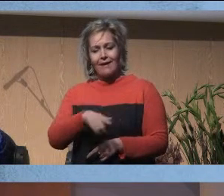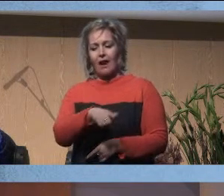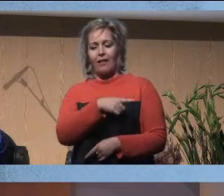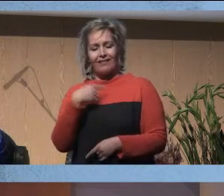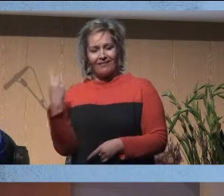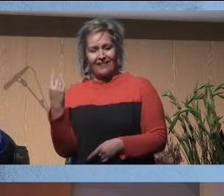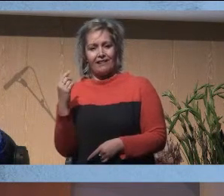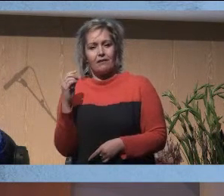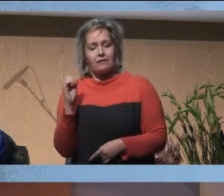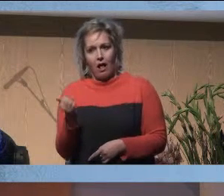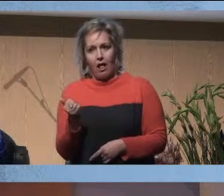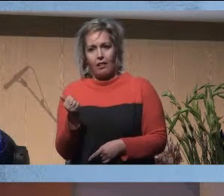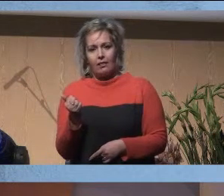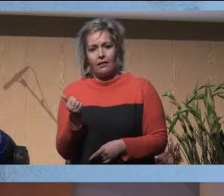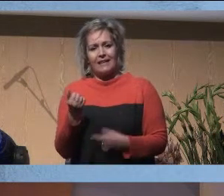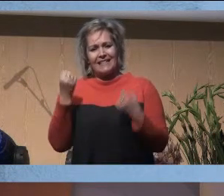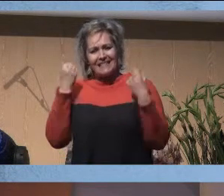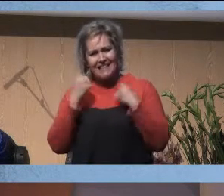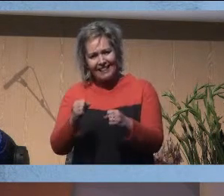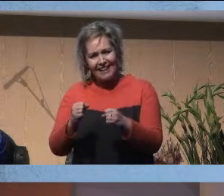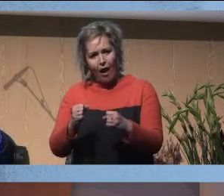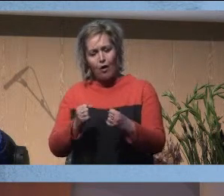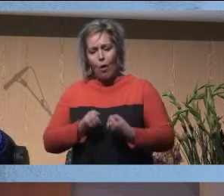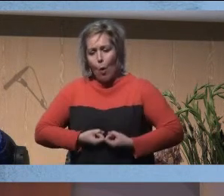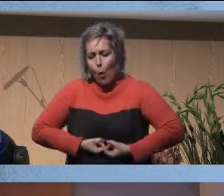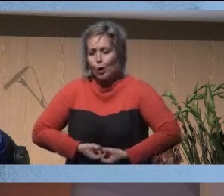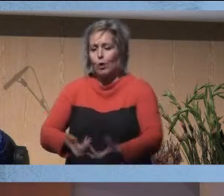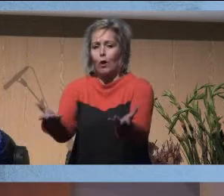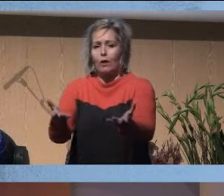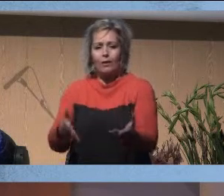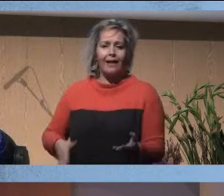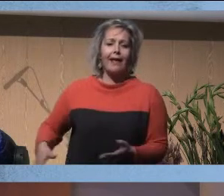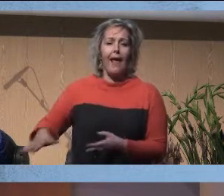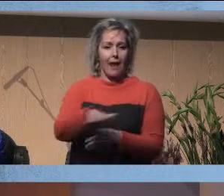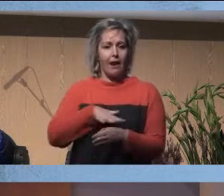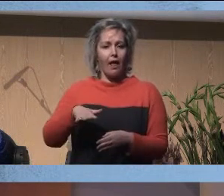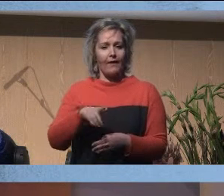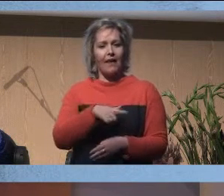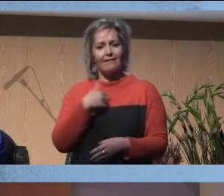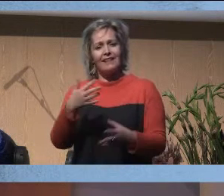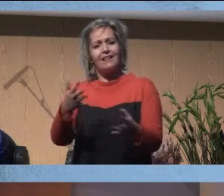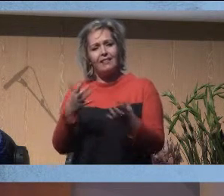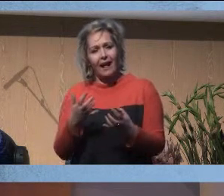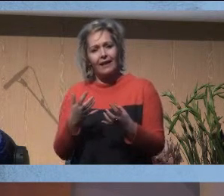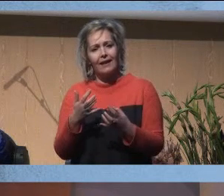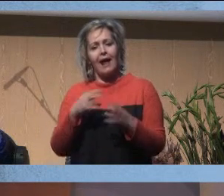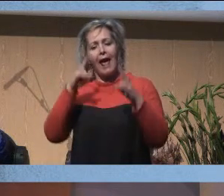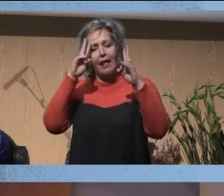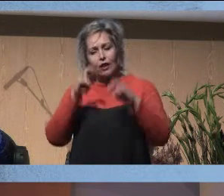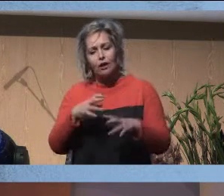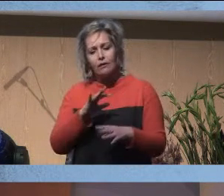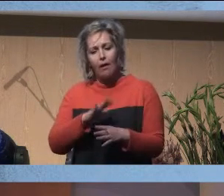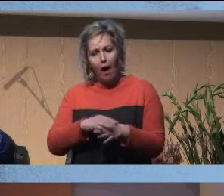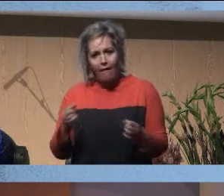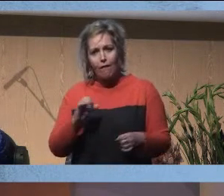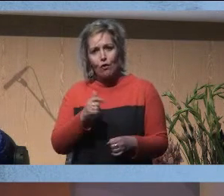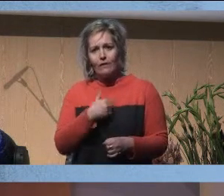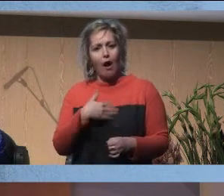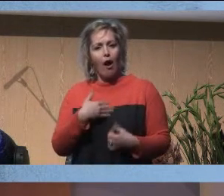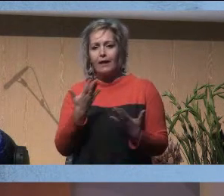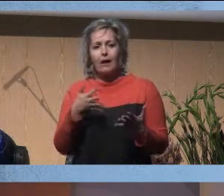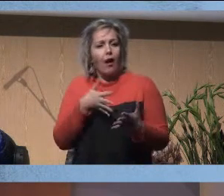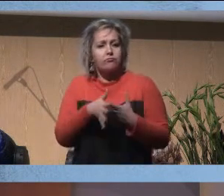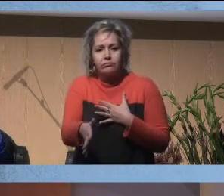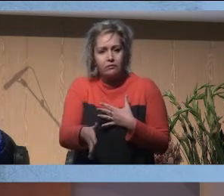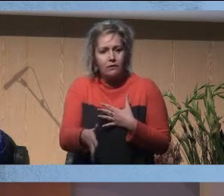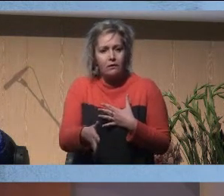skal sette i gang og rulle det ut i hele landet. Vi trenger en analyse av hvorfor vi ikke har fått det